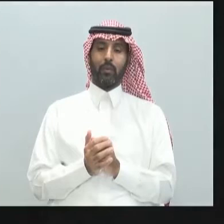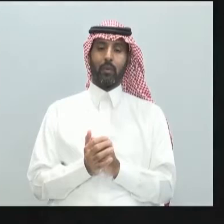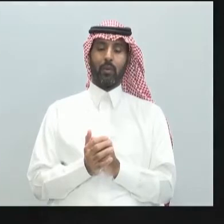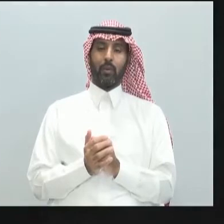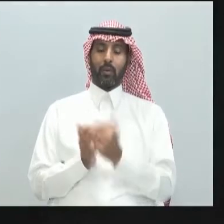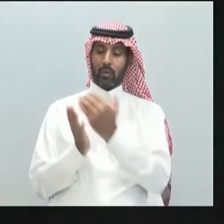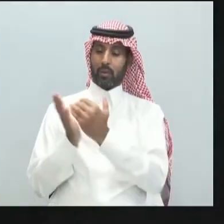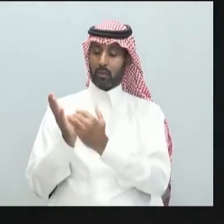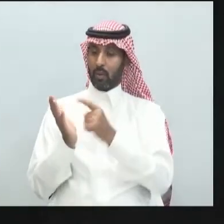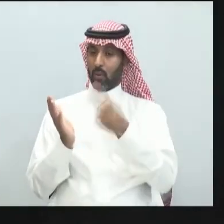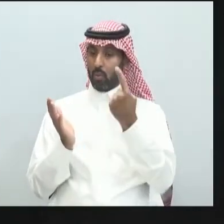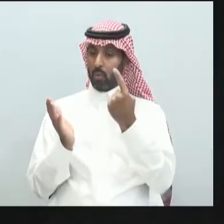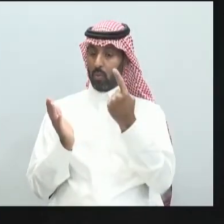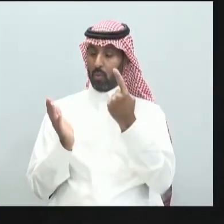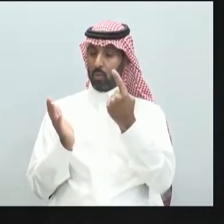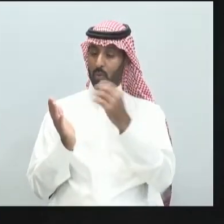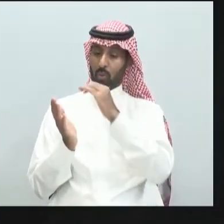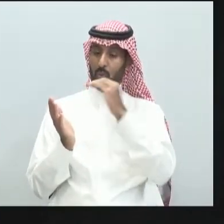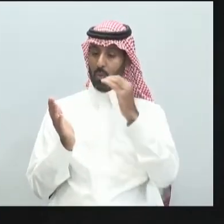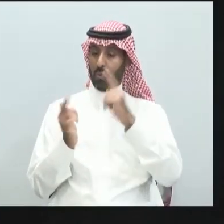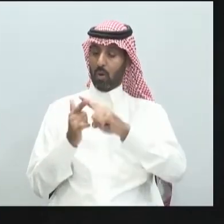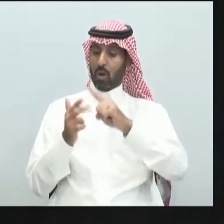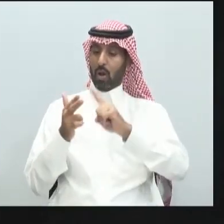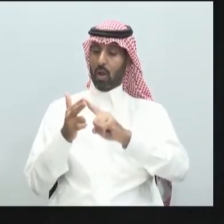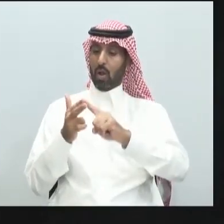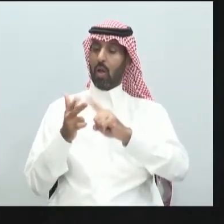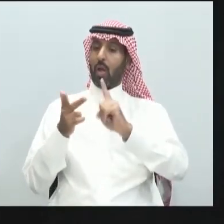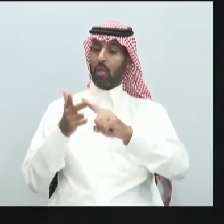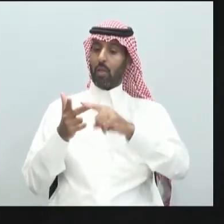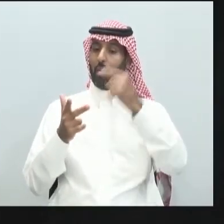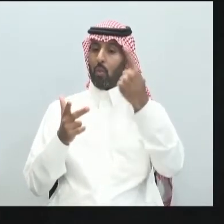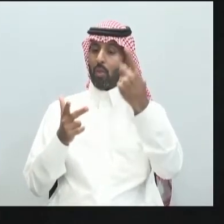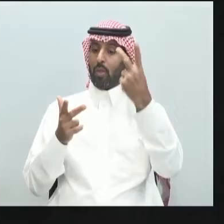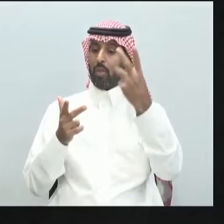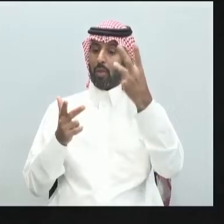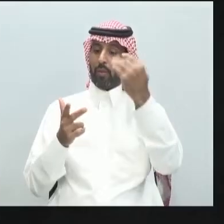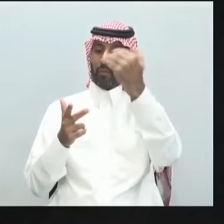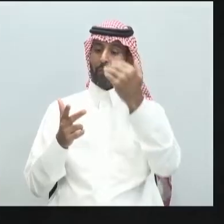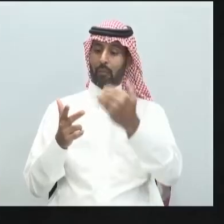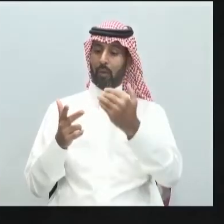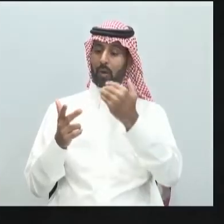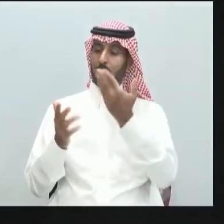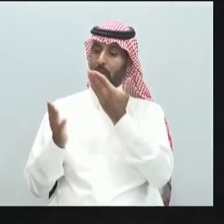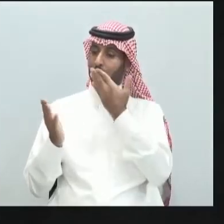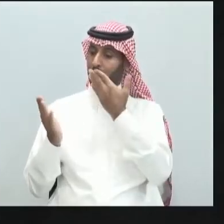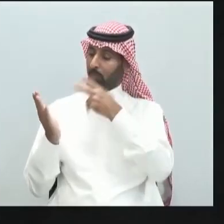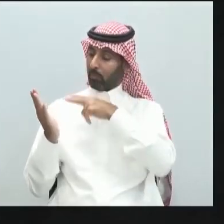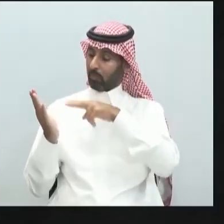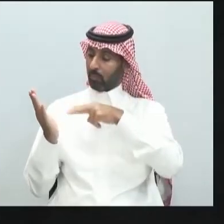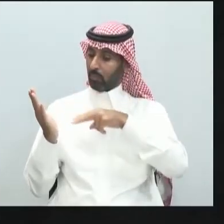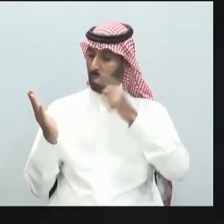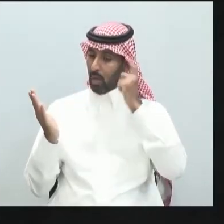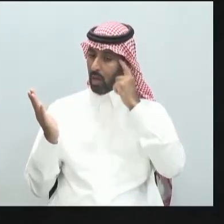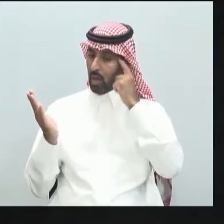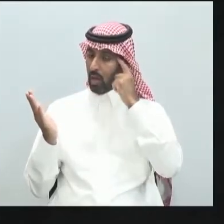في النص الفكره الاولى والفكره الثانيه والفكره الثالثه اقراها قراءه صامته حتى